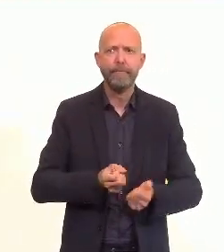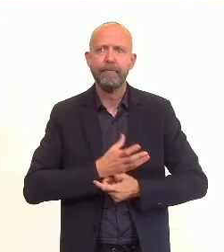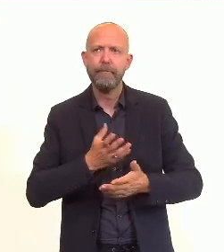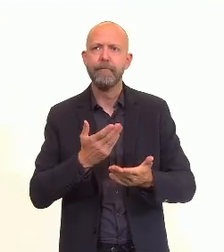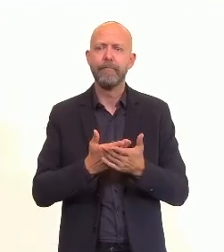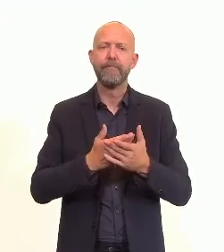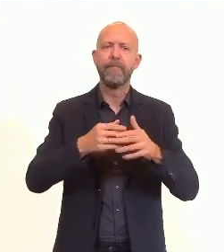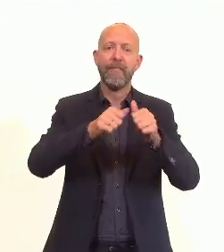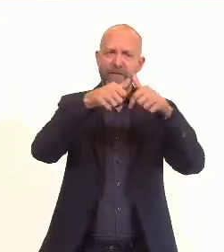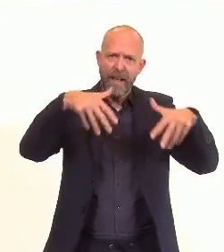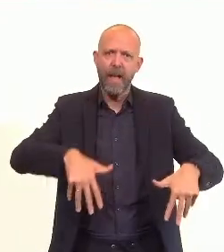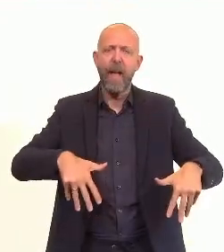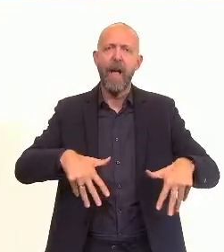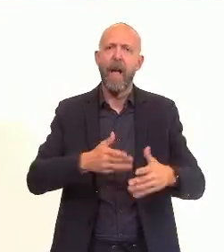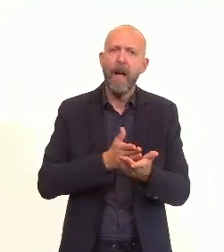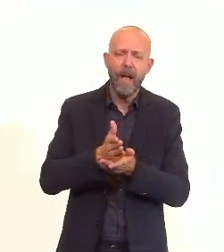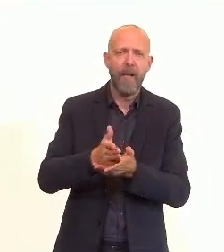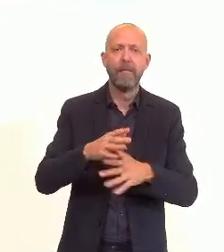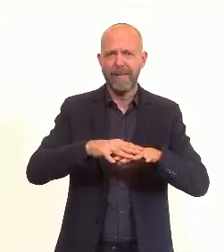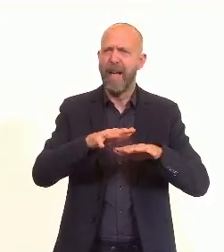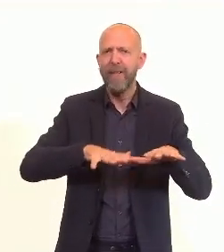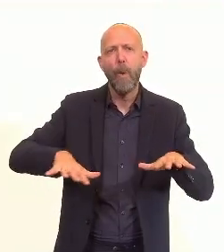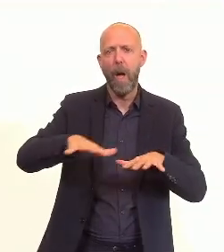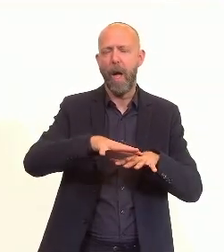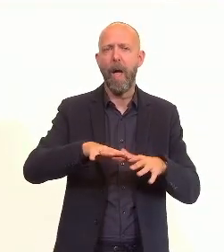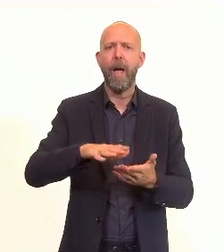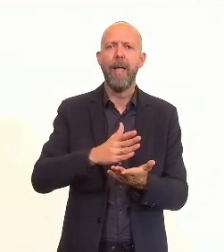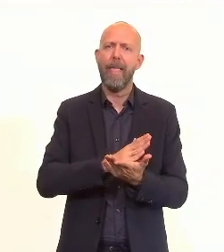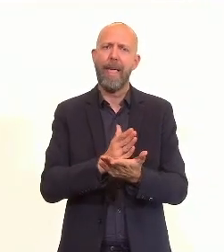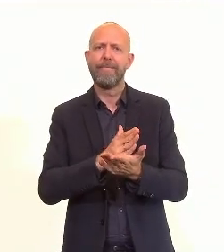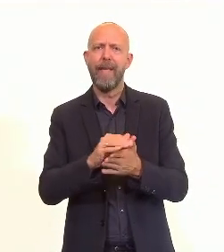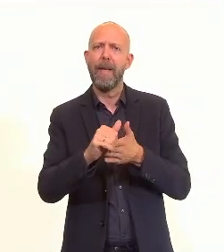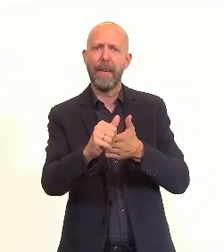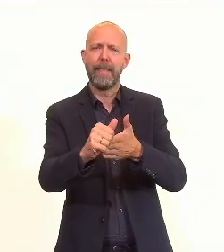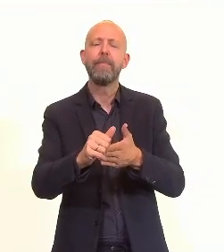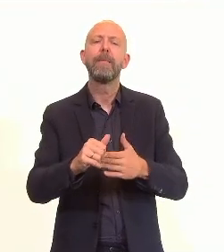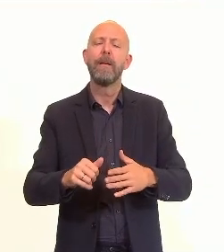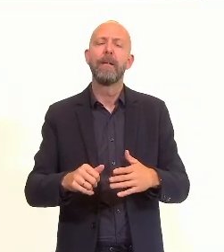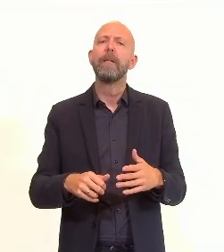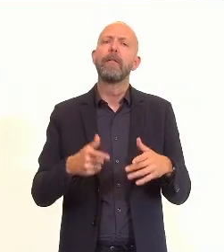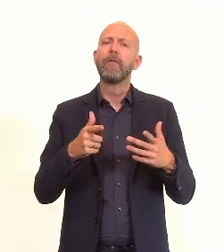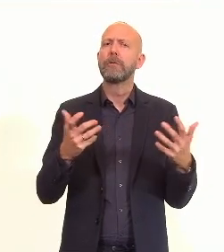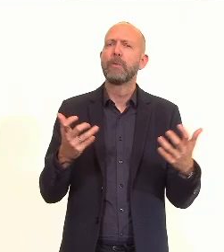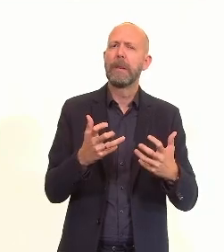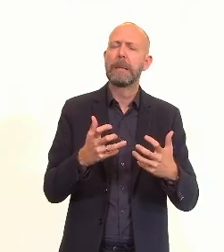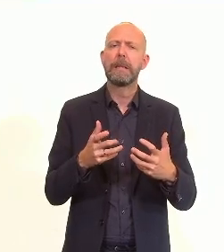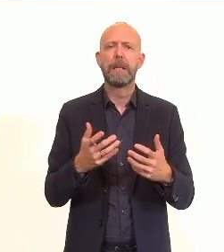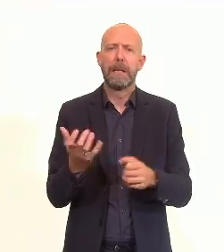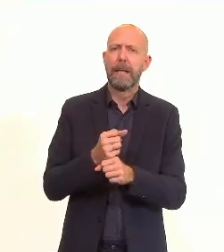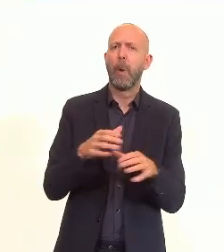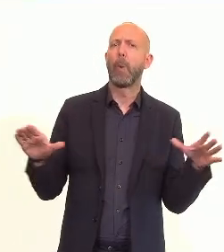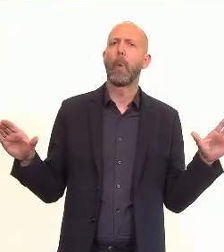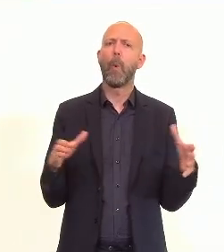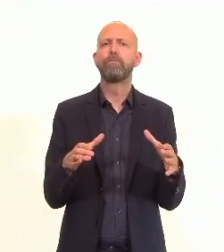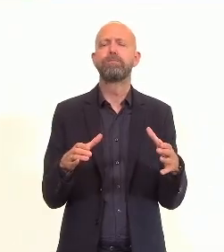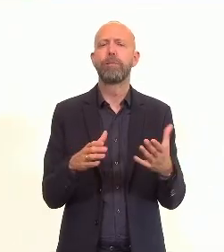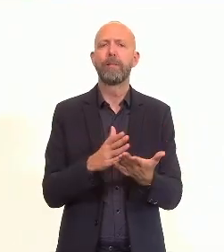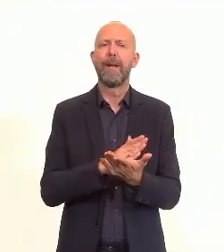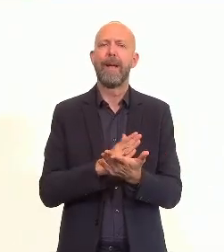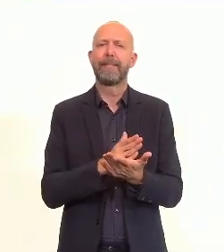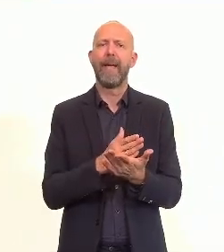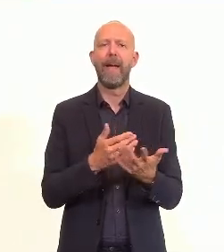filière territoriale, inter-EHPAD, et vous avez décidé d'aller au-delà et de faire un groupe